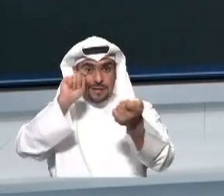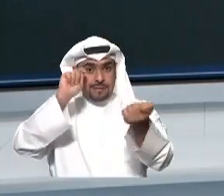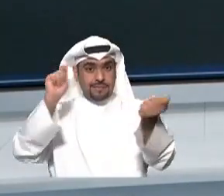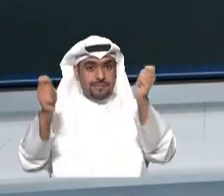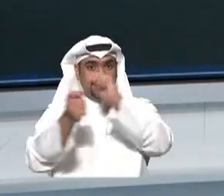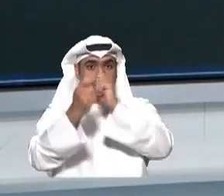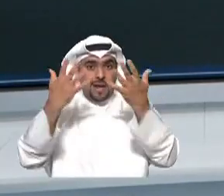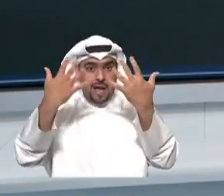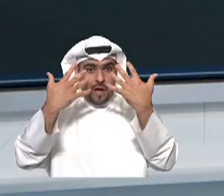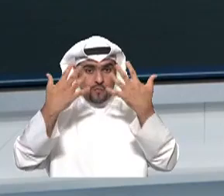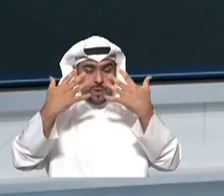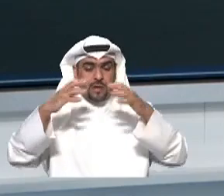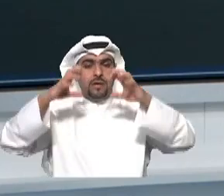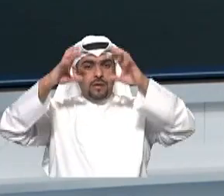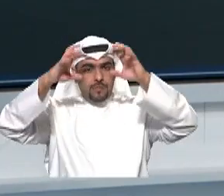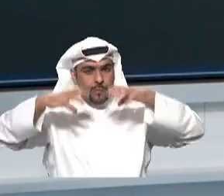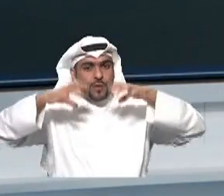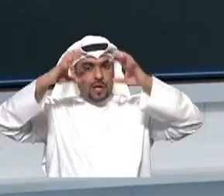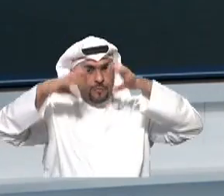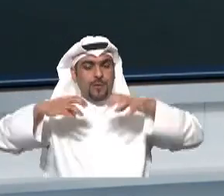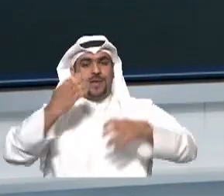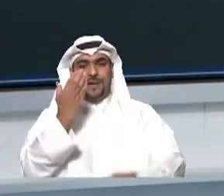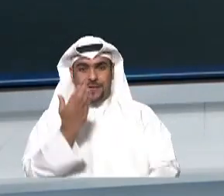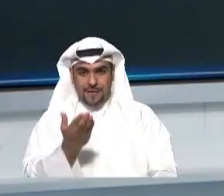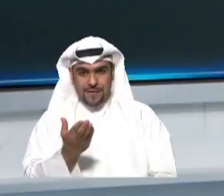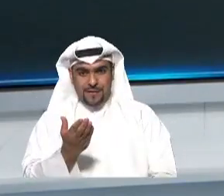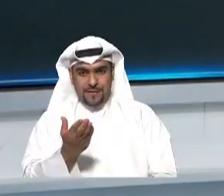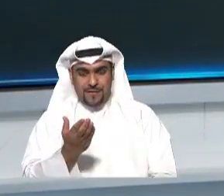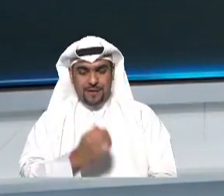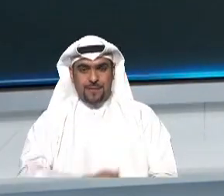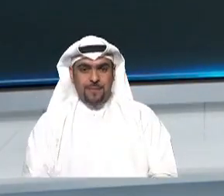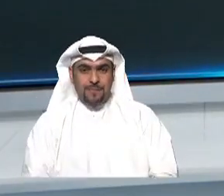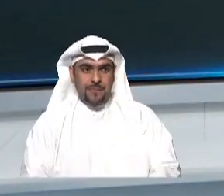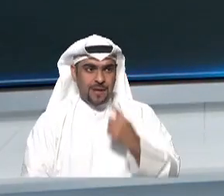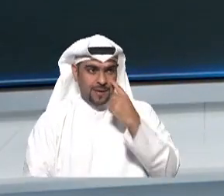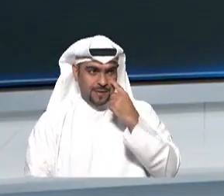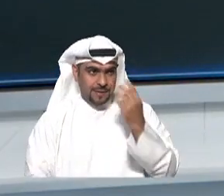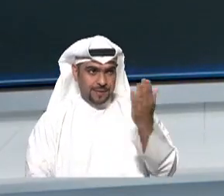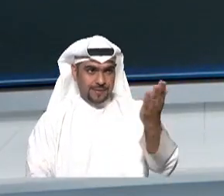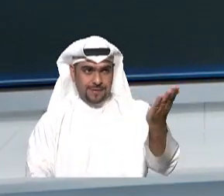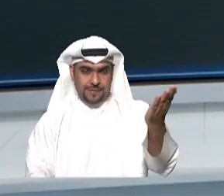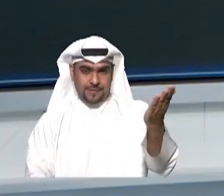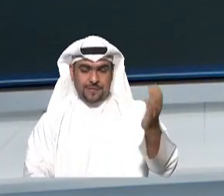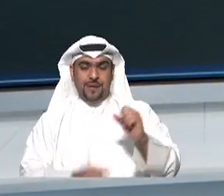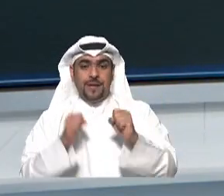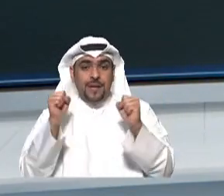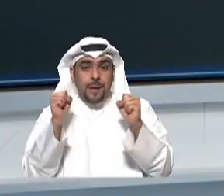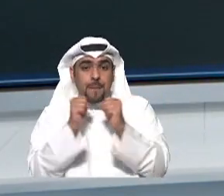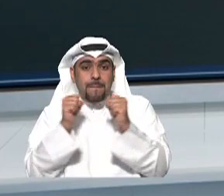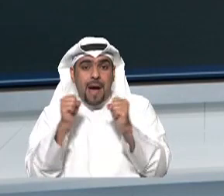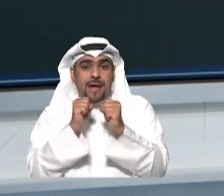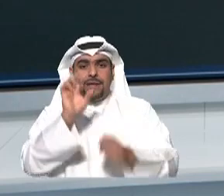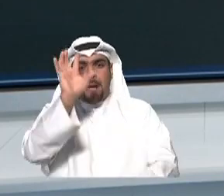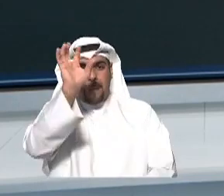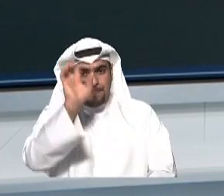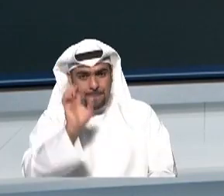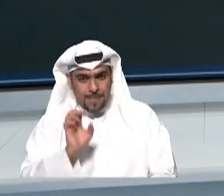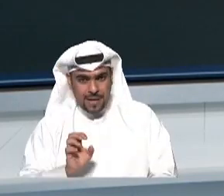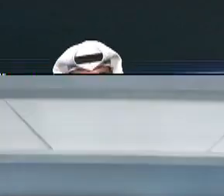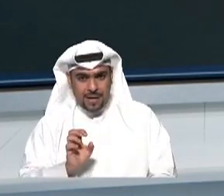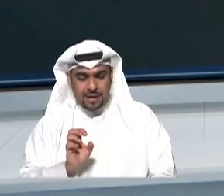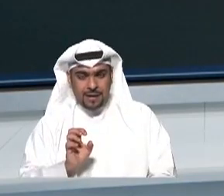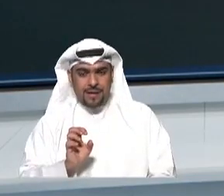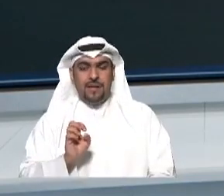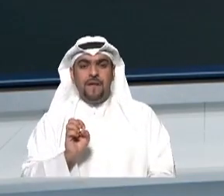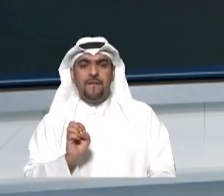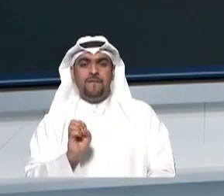ضعيفة. أجواء معتدلة خلال النهار راح تستمر ويانا لعدة أيام، تميل للبرودة بشكل ملحوظ خلال فترة المساء وأيضا الفترات المتأخرة